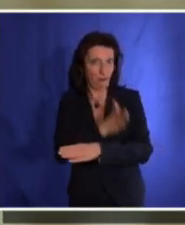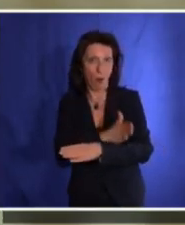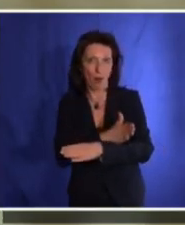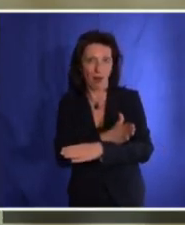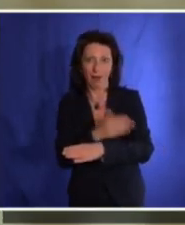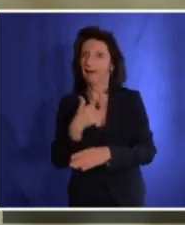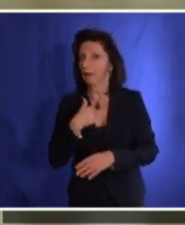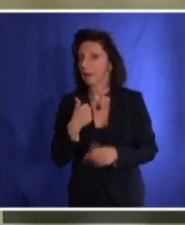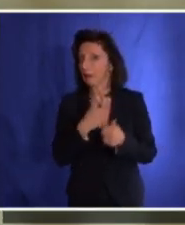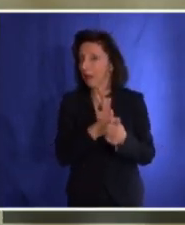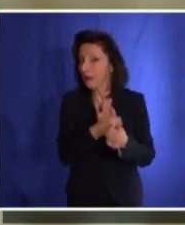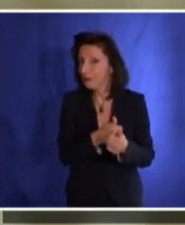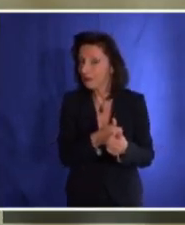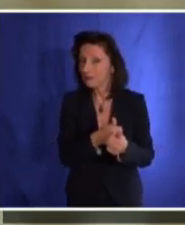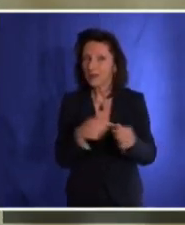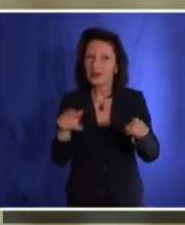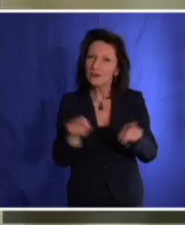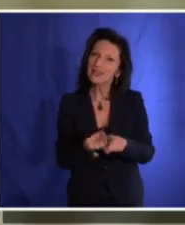Und so wie ich